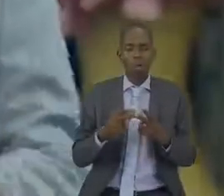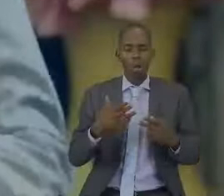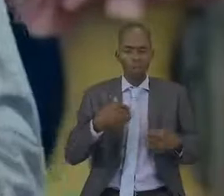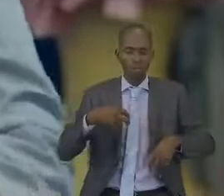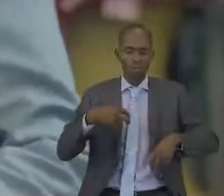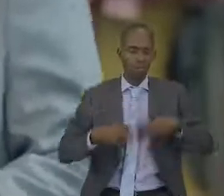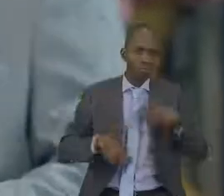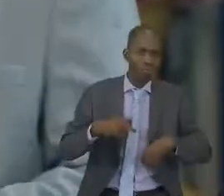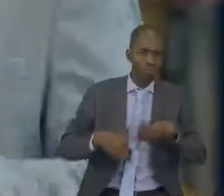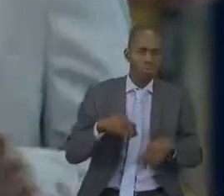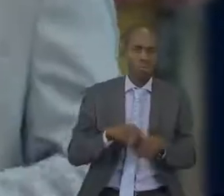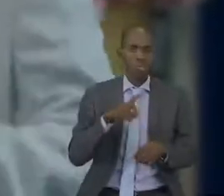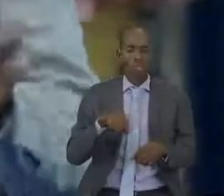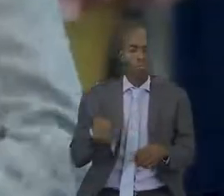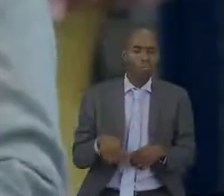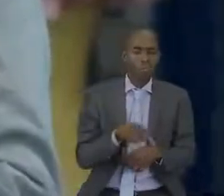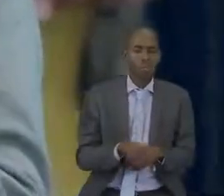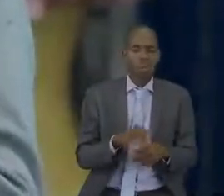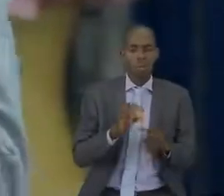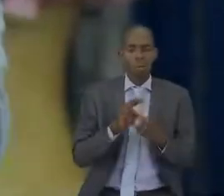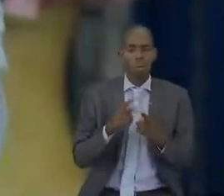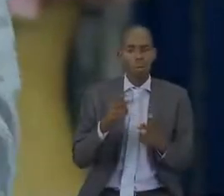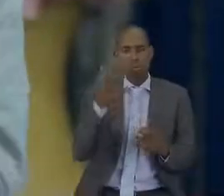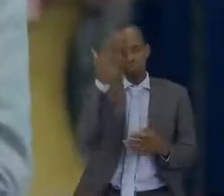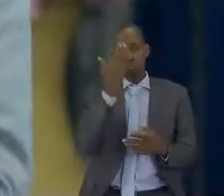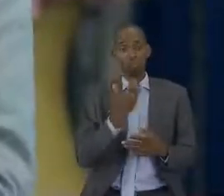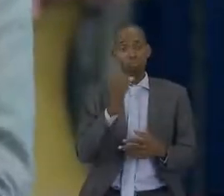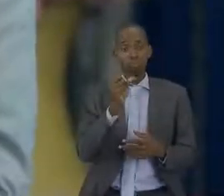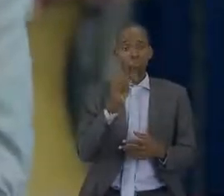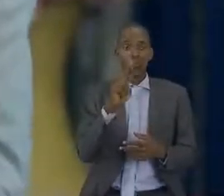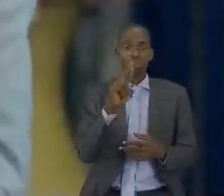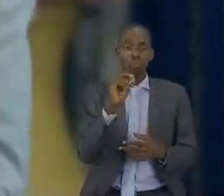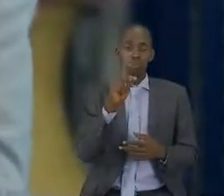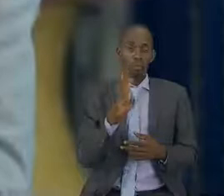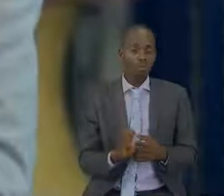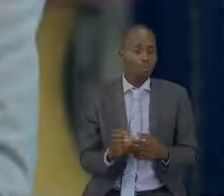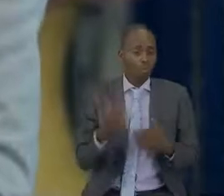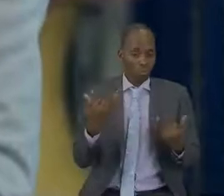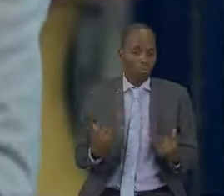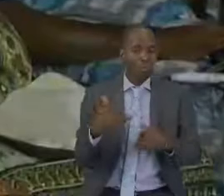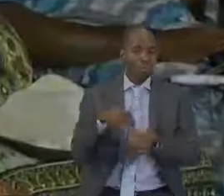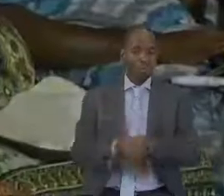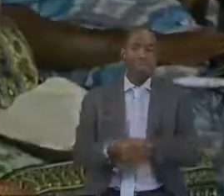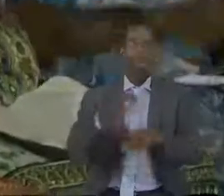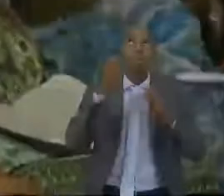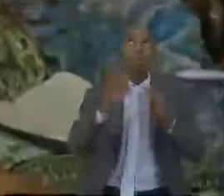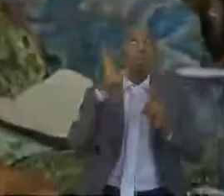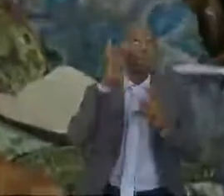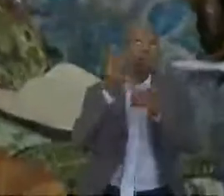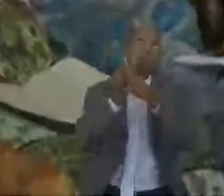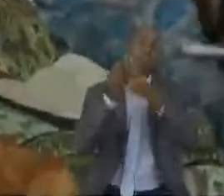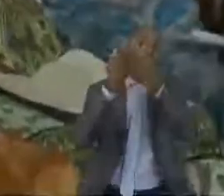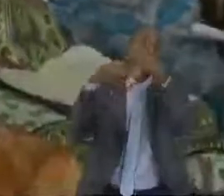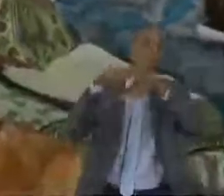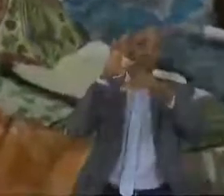bien tu as un AVC. Peu importe le problème, ce soir, la puissance viendra d'en haut.